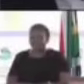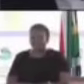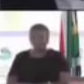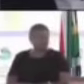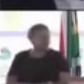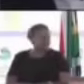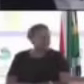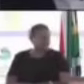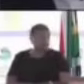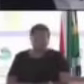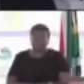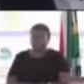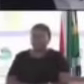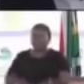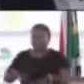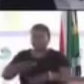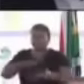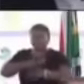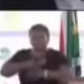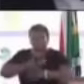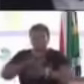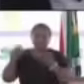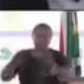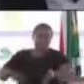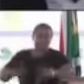nina besilo ngithokoza kakhulu